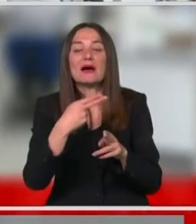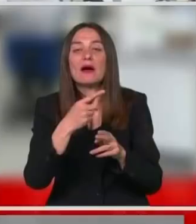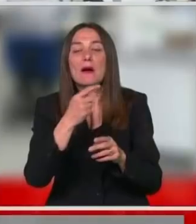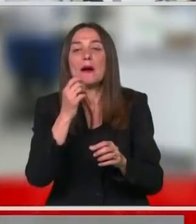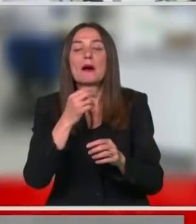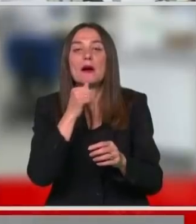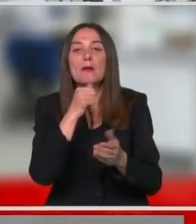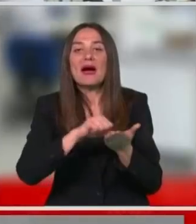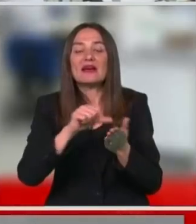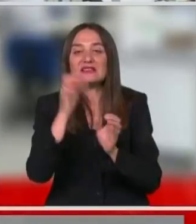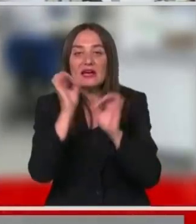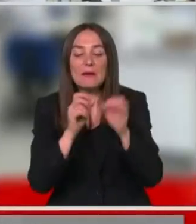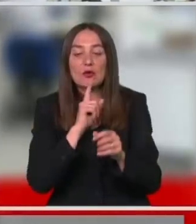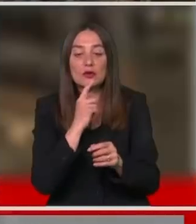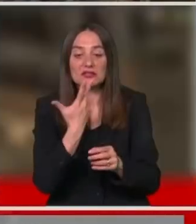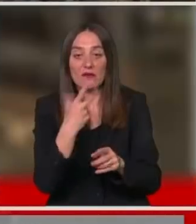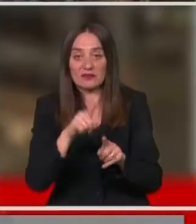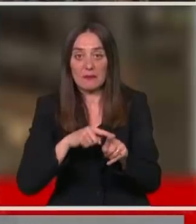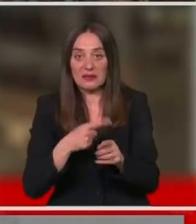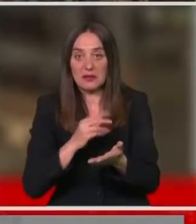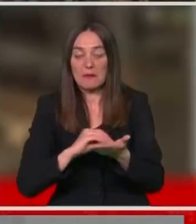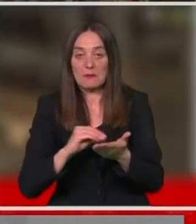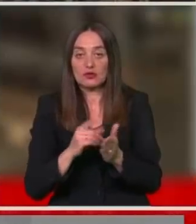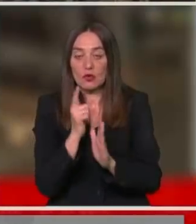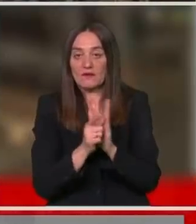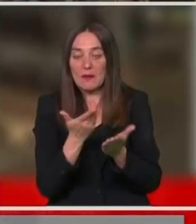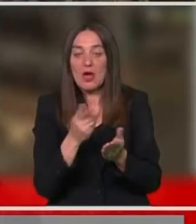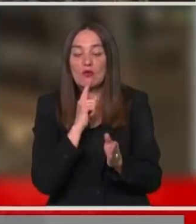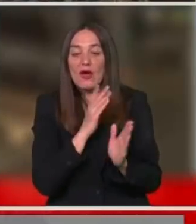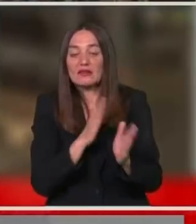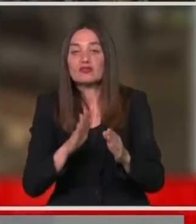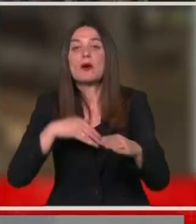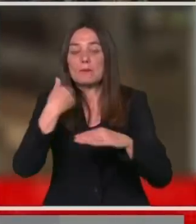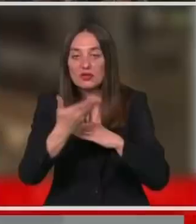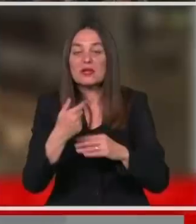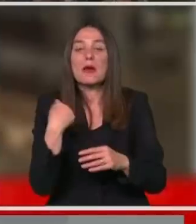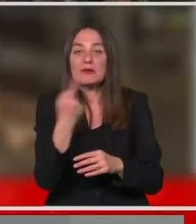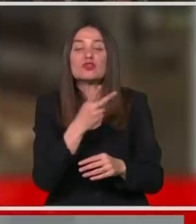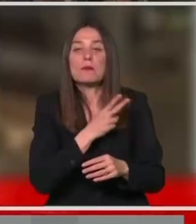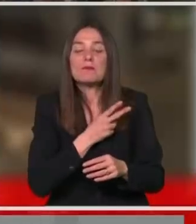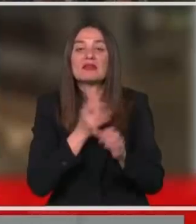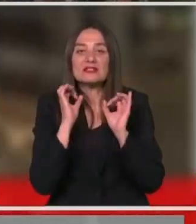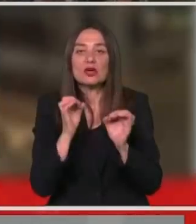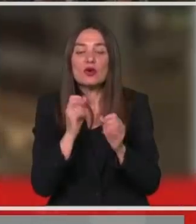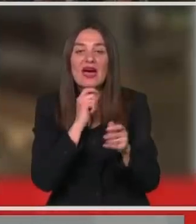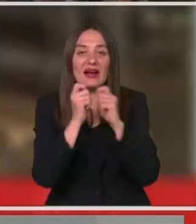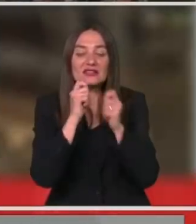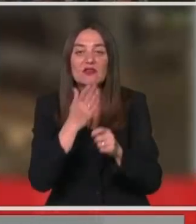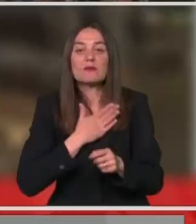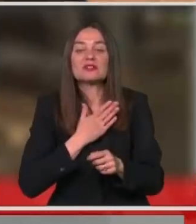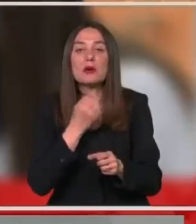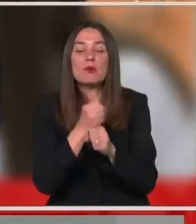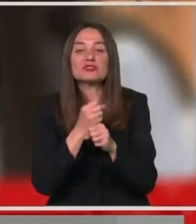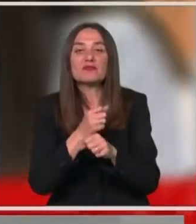koje nam se pripisuju tokom ova tri meseca, znači u periodu koji teče posle. Pa da, mi ćemo imati sigurno razgovore sa našim